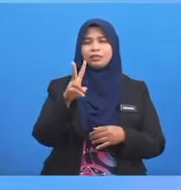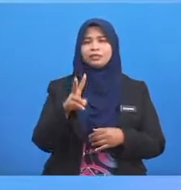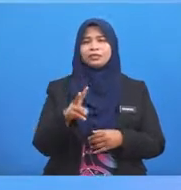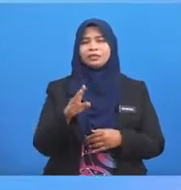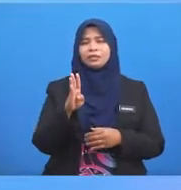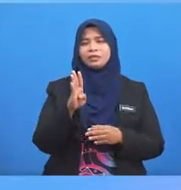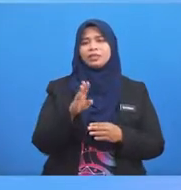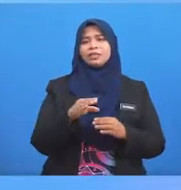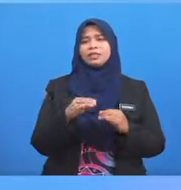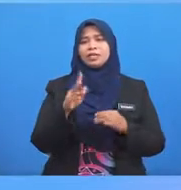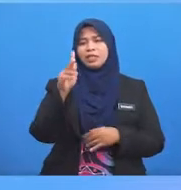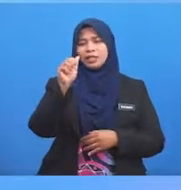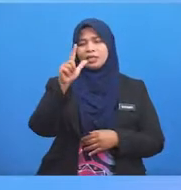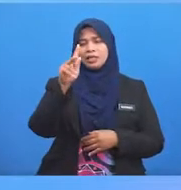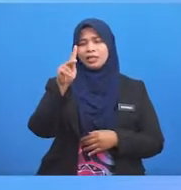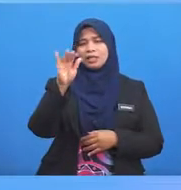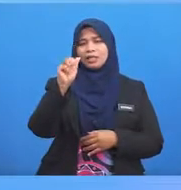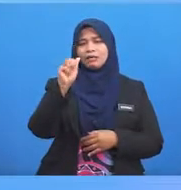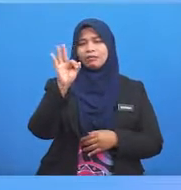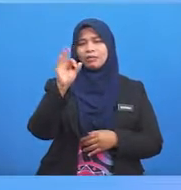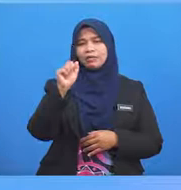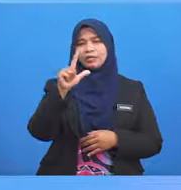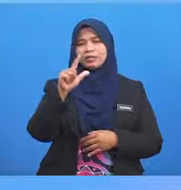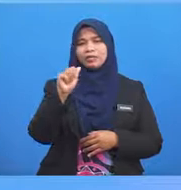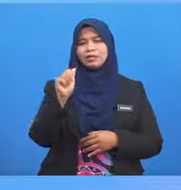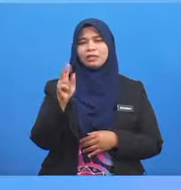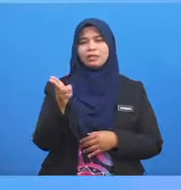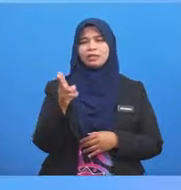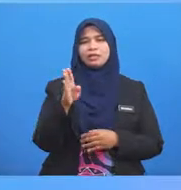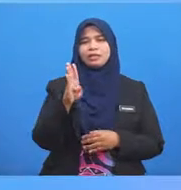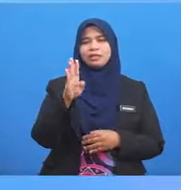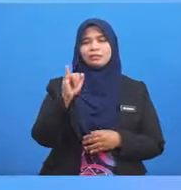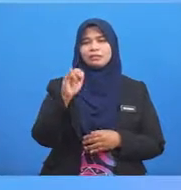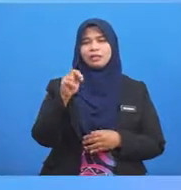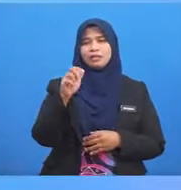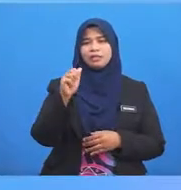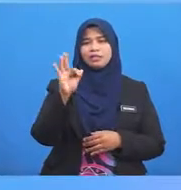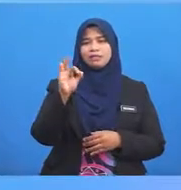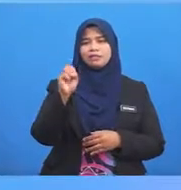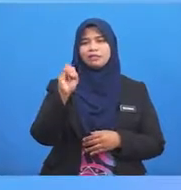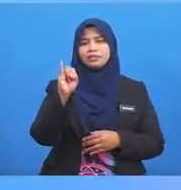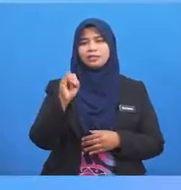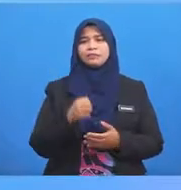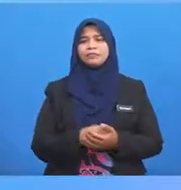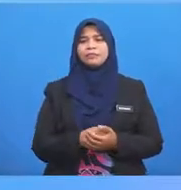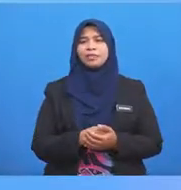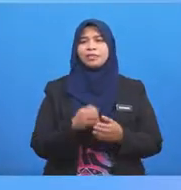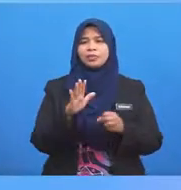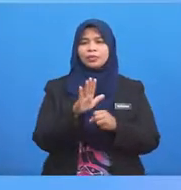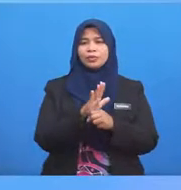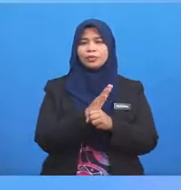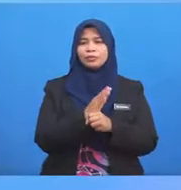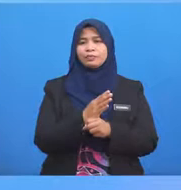Nafsi, iaitu cagaran yang mencukupi dan aku janji penjamin